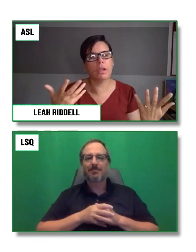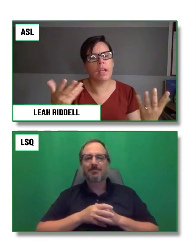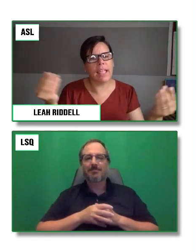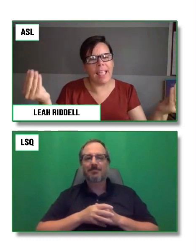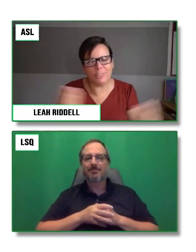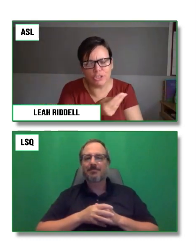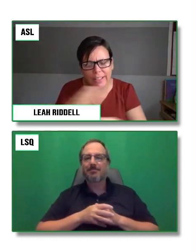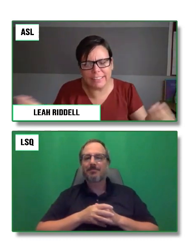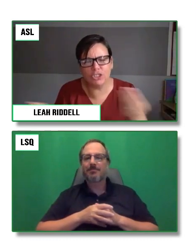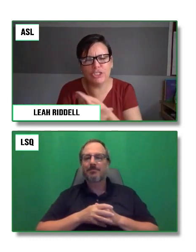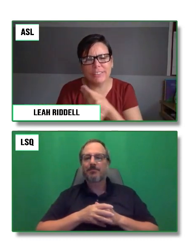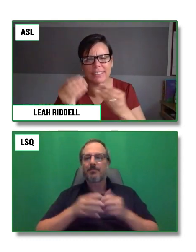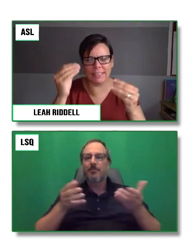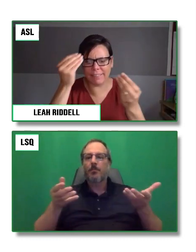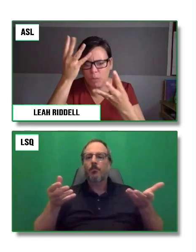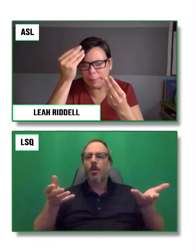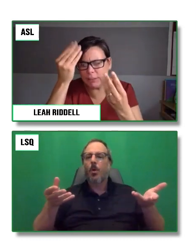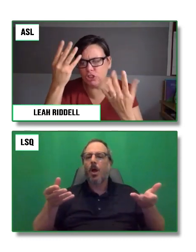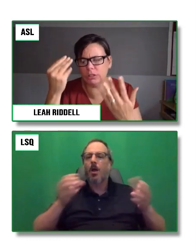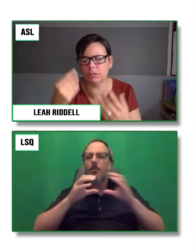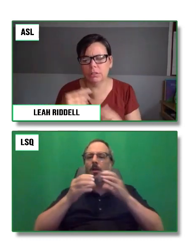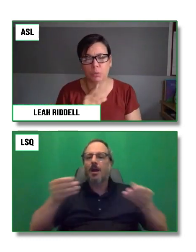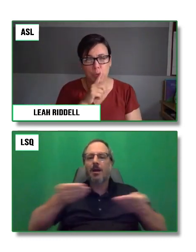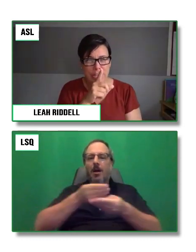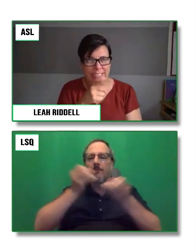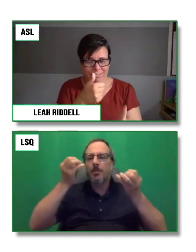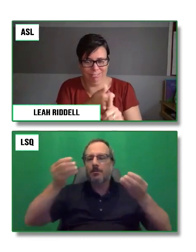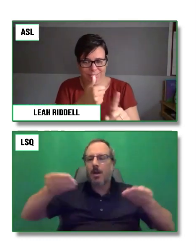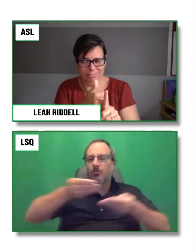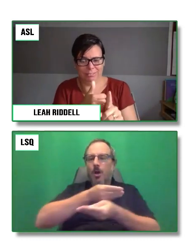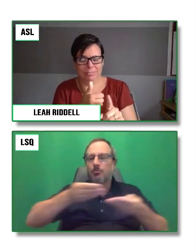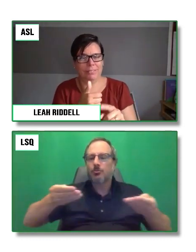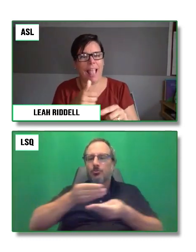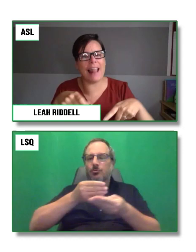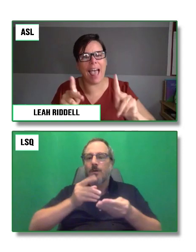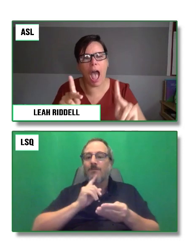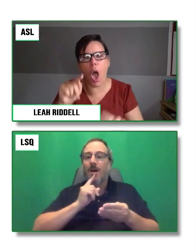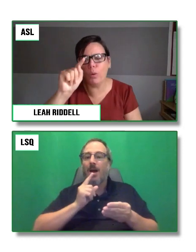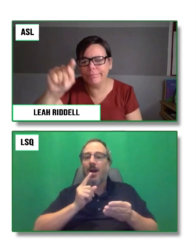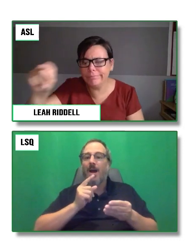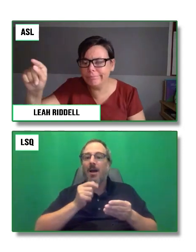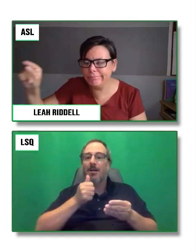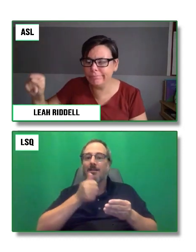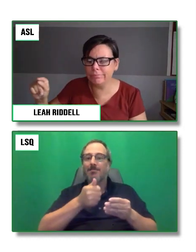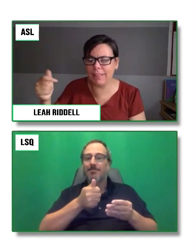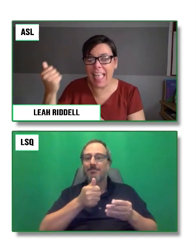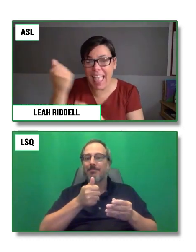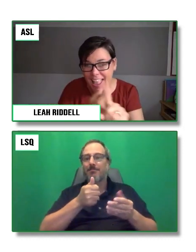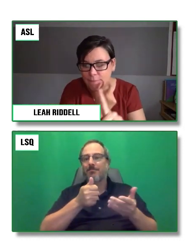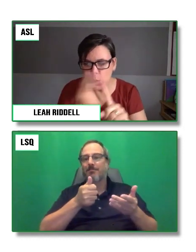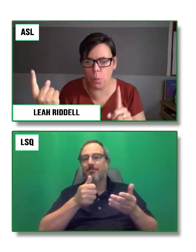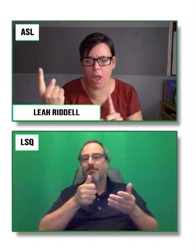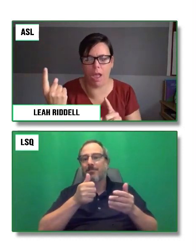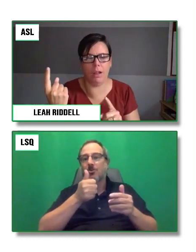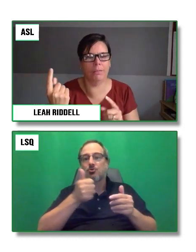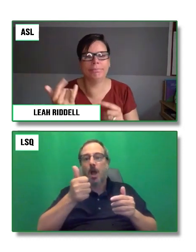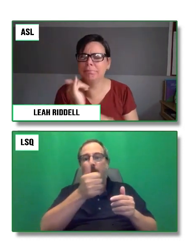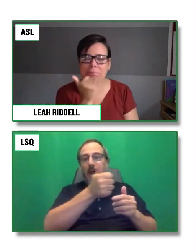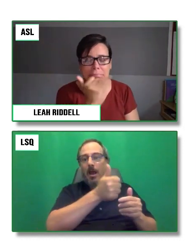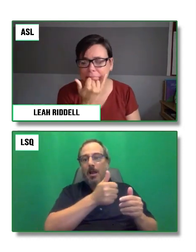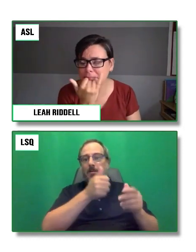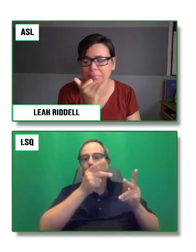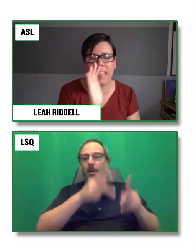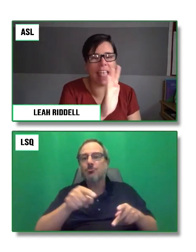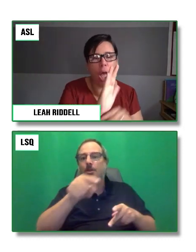l'autre donc montre qu'on entend avec les yeux. Mais vous savez, échanger l'information de manière